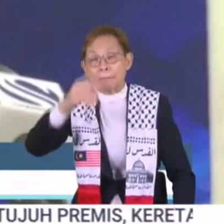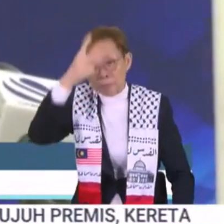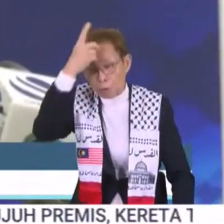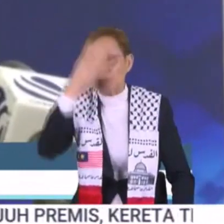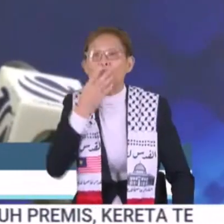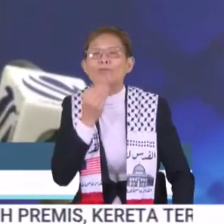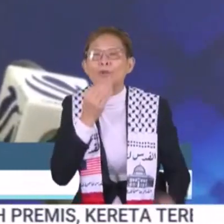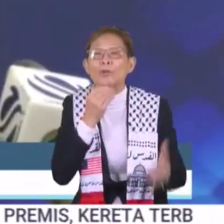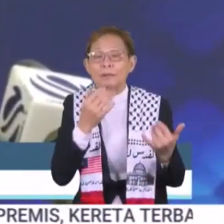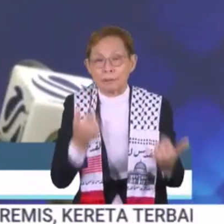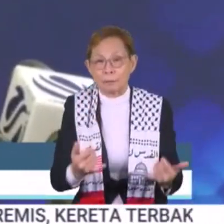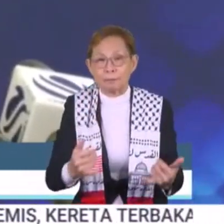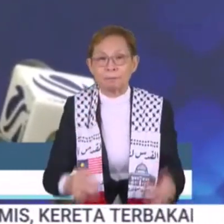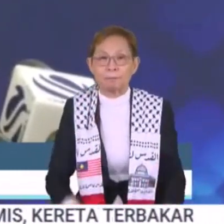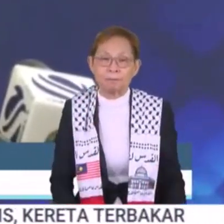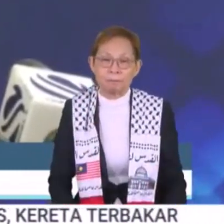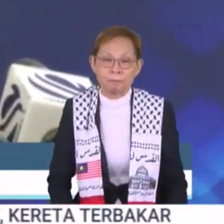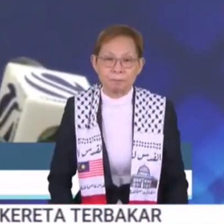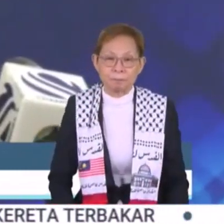ini.